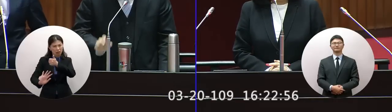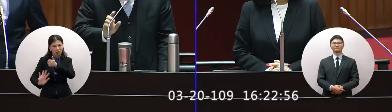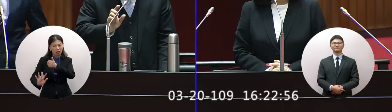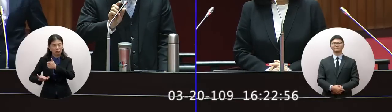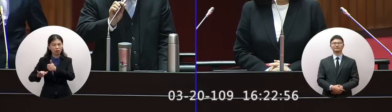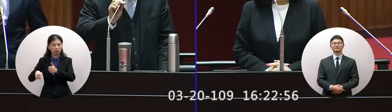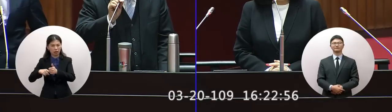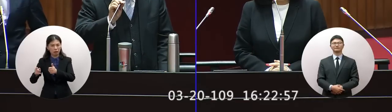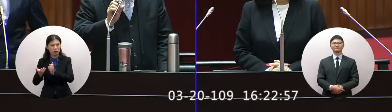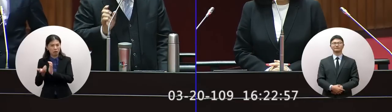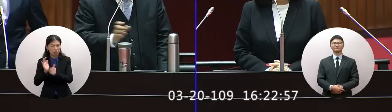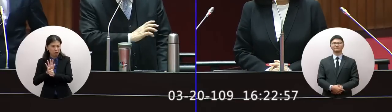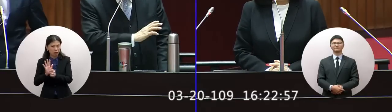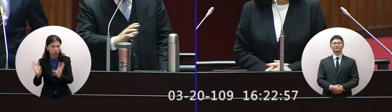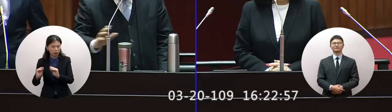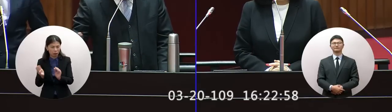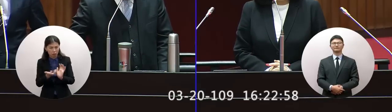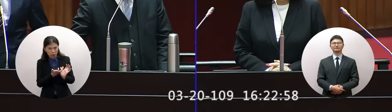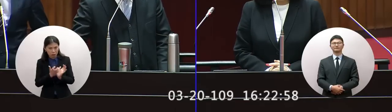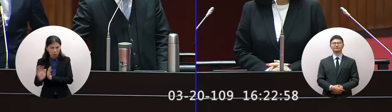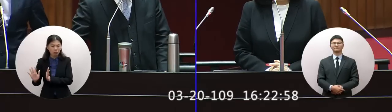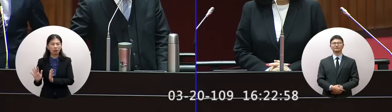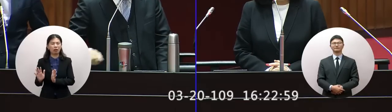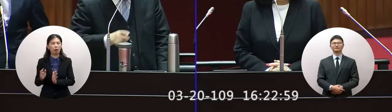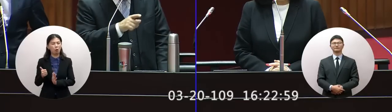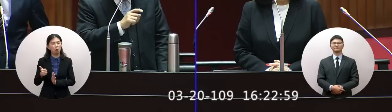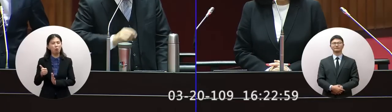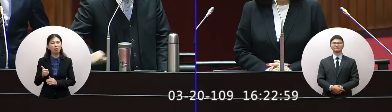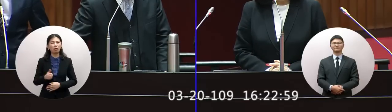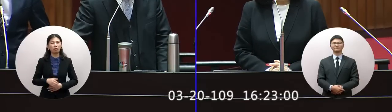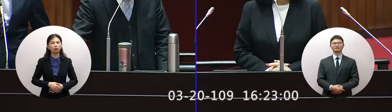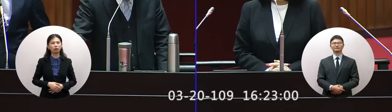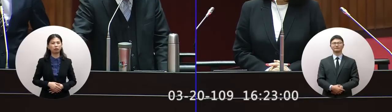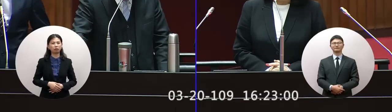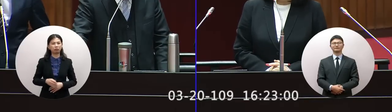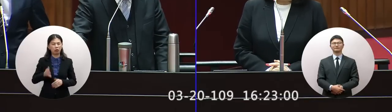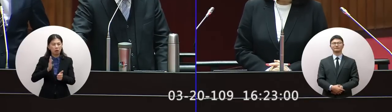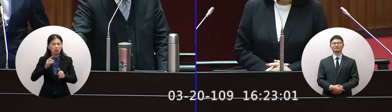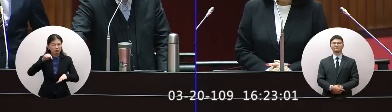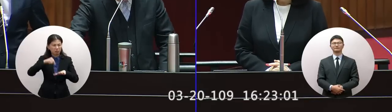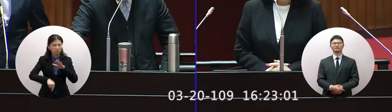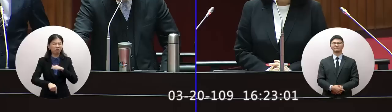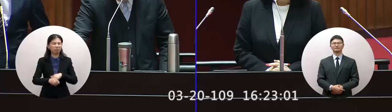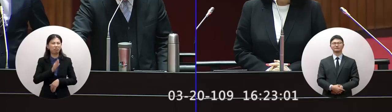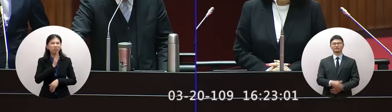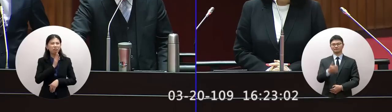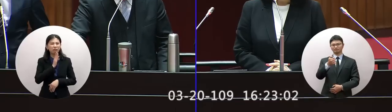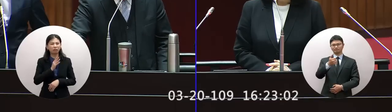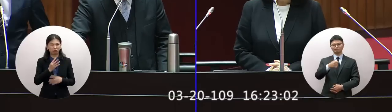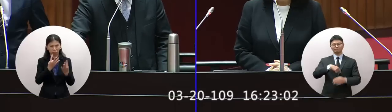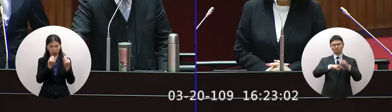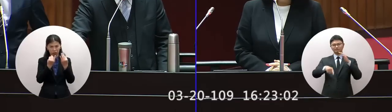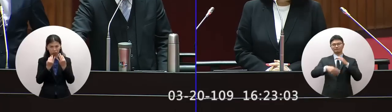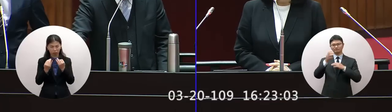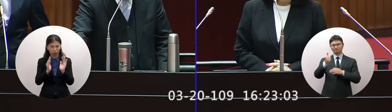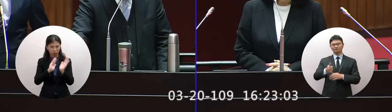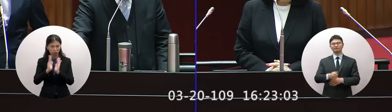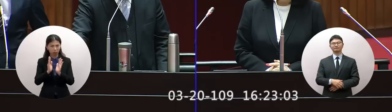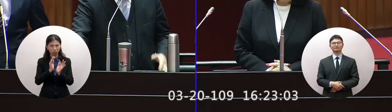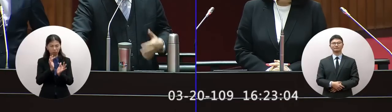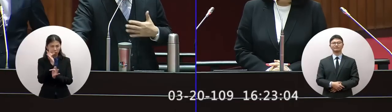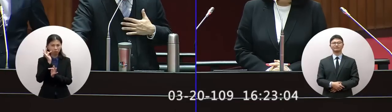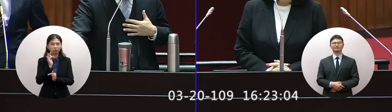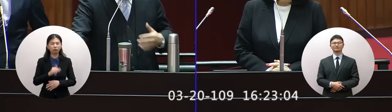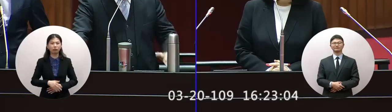的领导下给你准备，这个涵盖面很广，而且相当深入，有很多的数据也帮你整理出